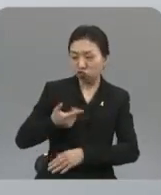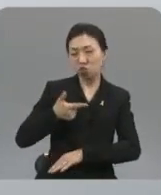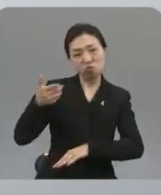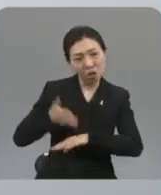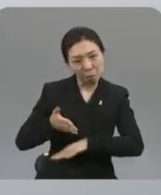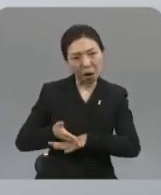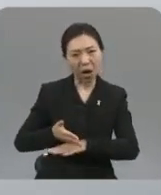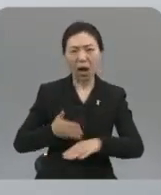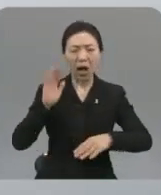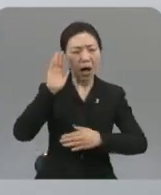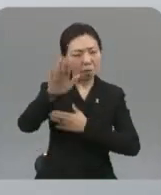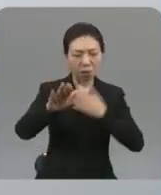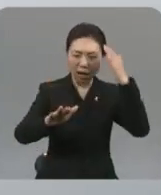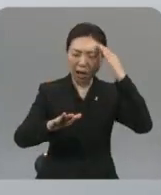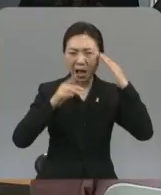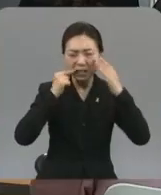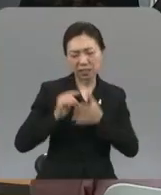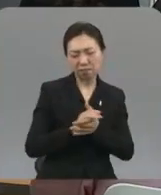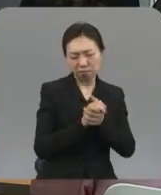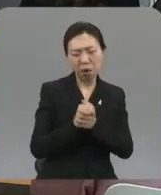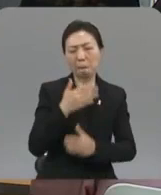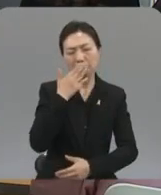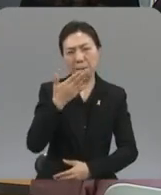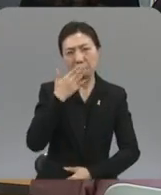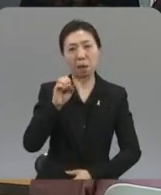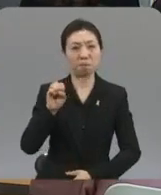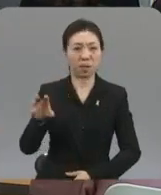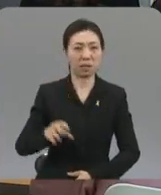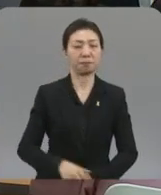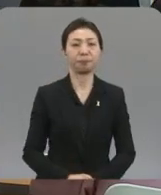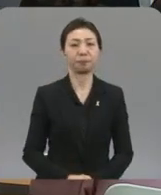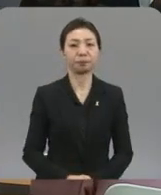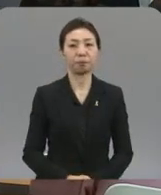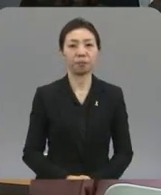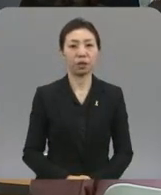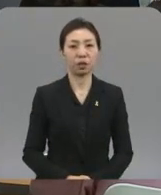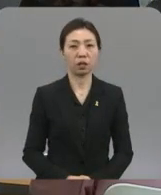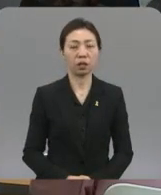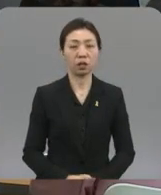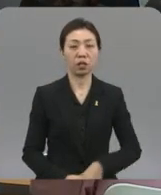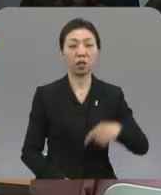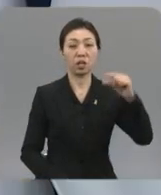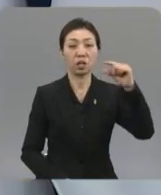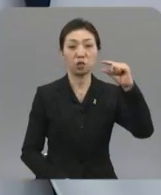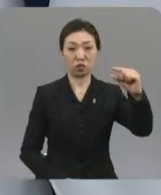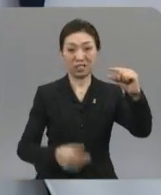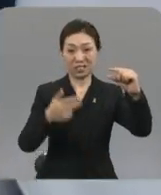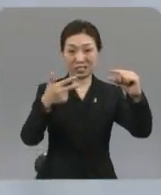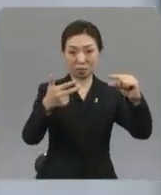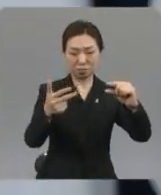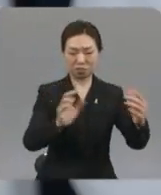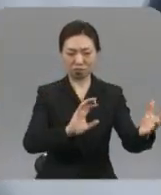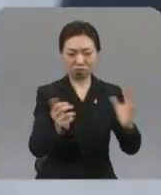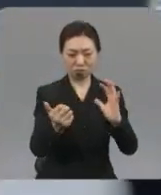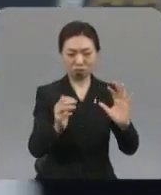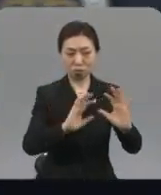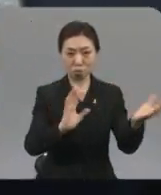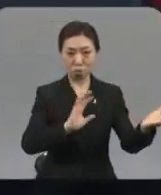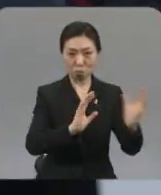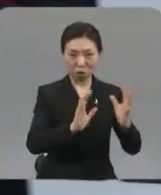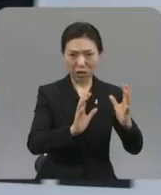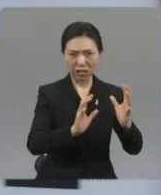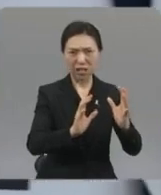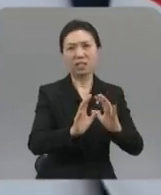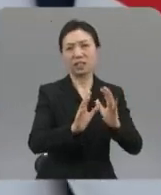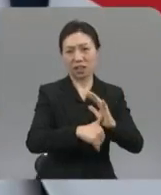ce qui avait ouvert leur cœur malgré leur souvenir douloureux avant d'ajouter qu'ils se sentait mal pour ceux qui ont duré des choses pénibles et triste dans un